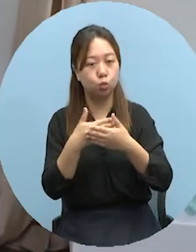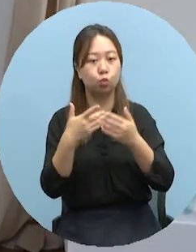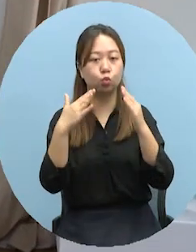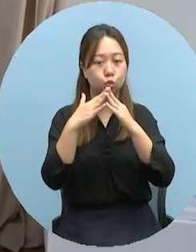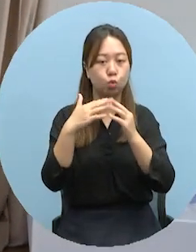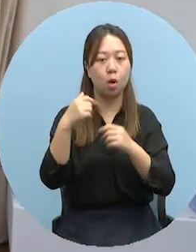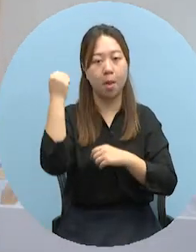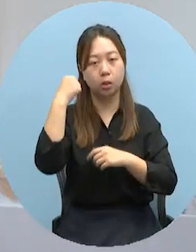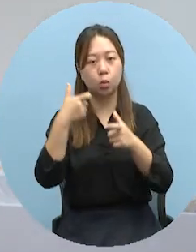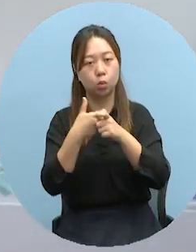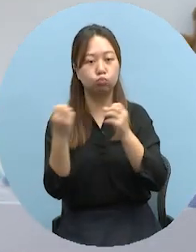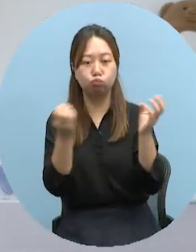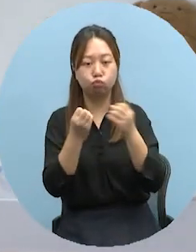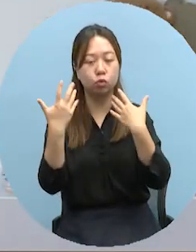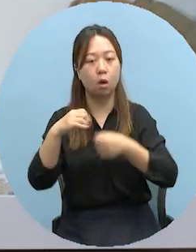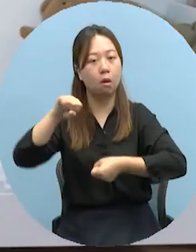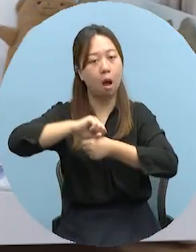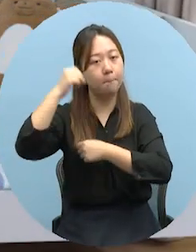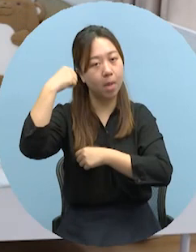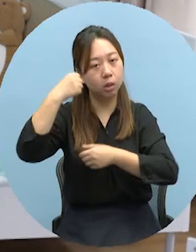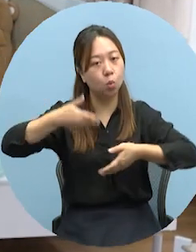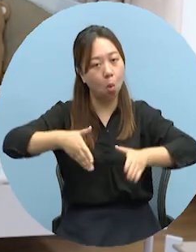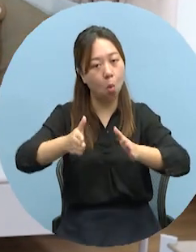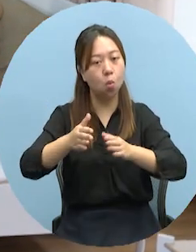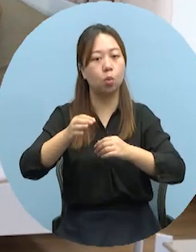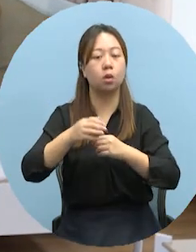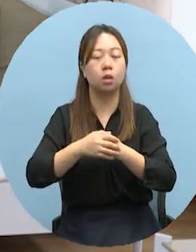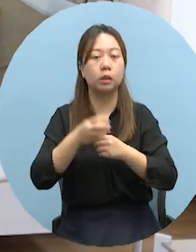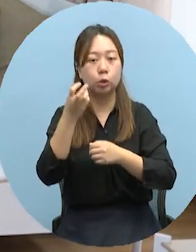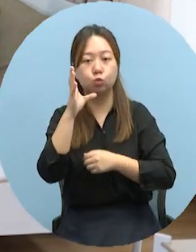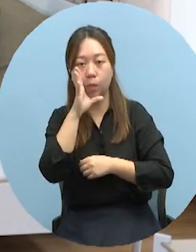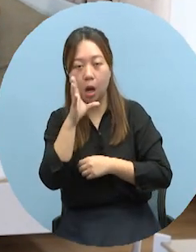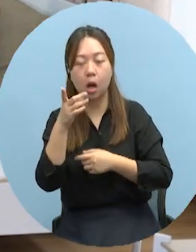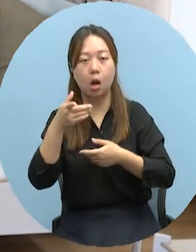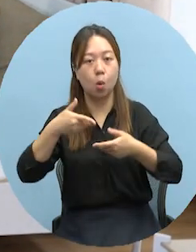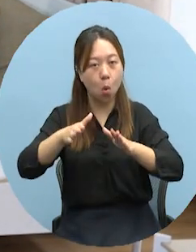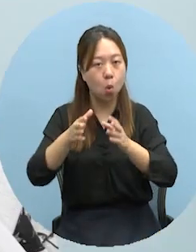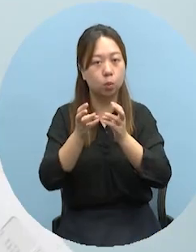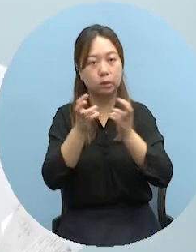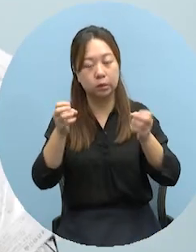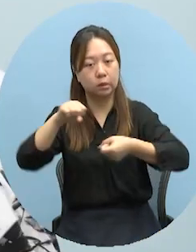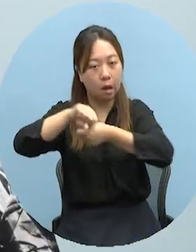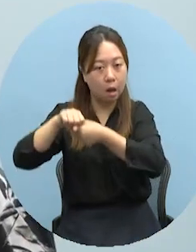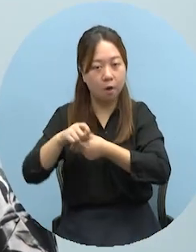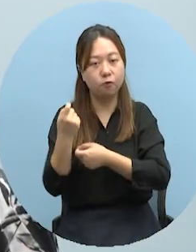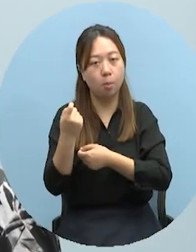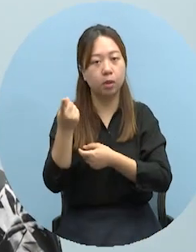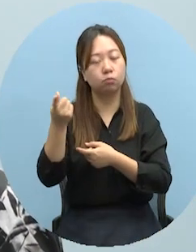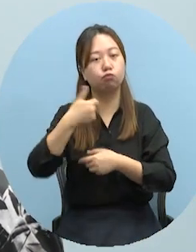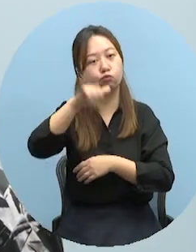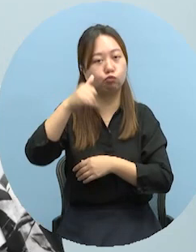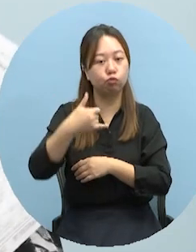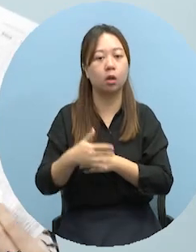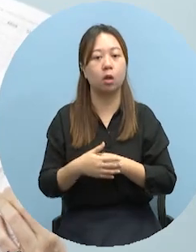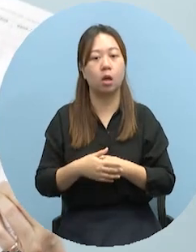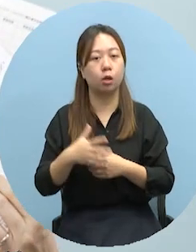咗，加咗巴士嘅路線，加咗小巴嘅路線，方便居民出入。在未來一個星期